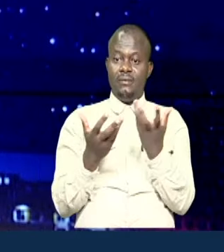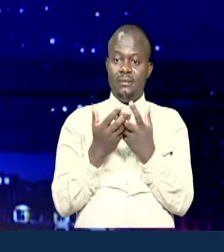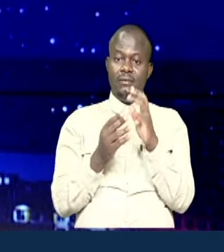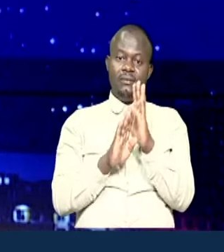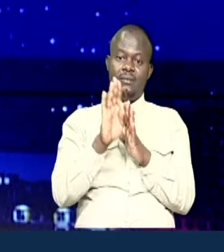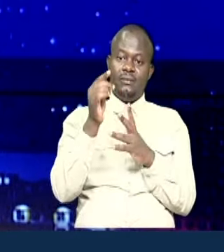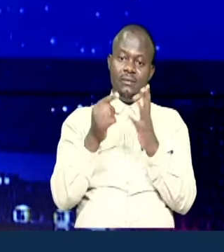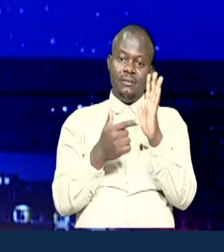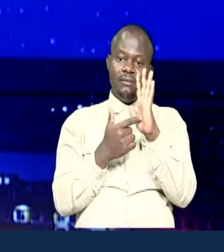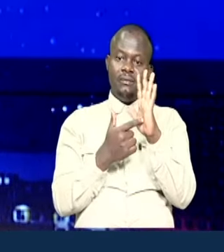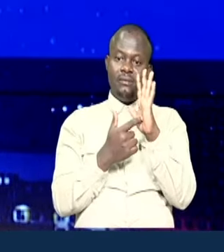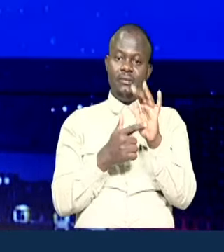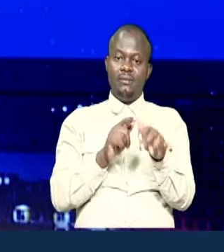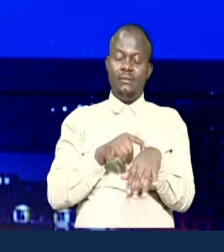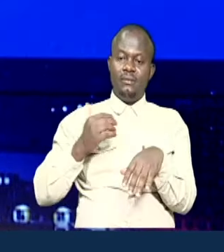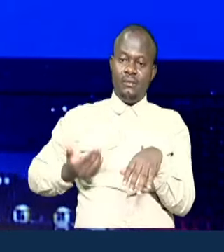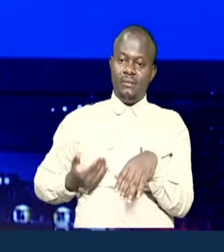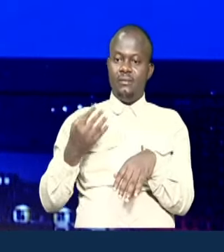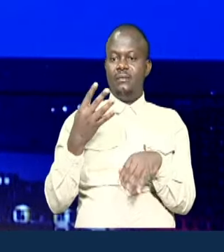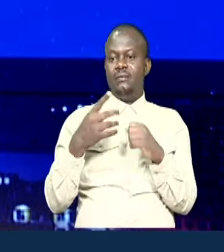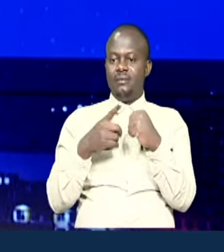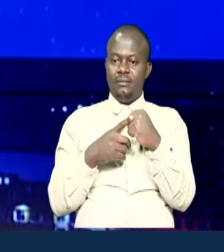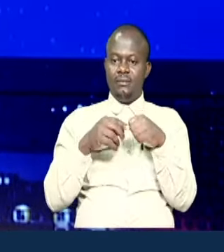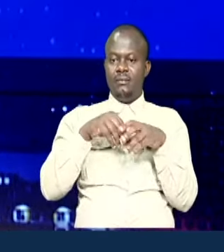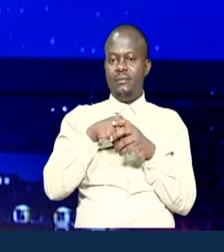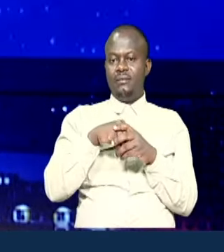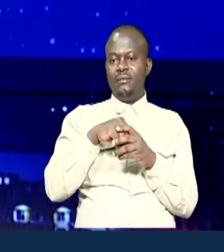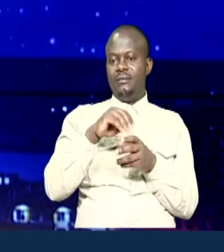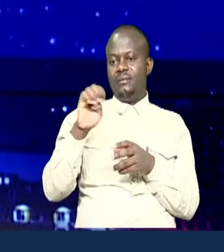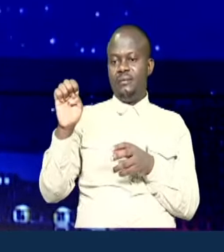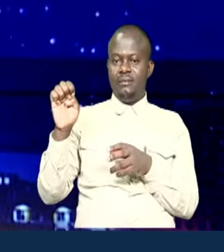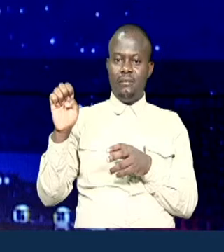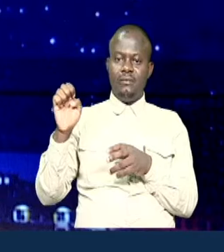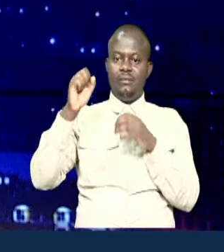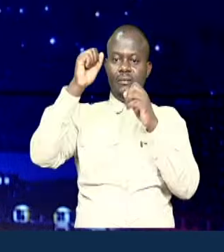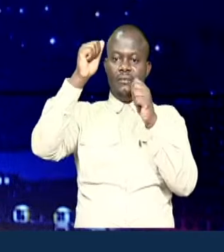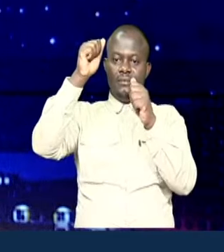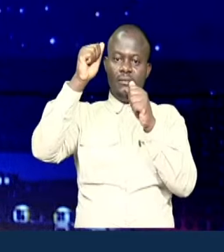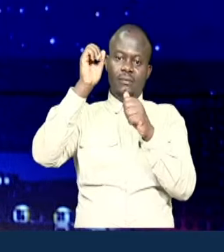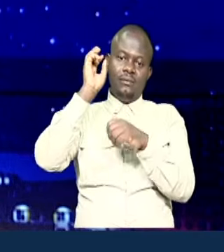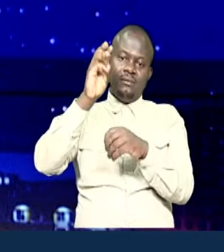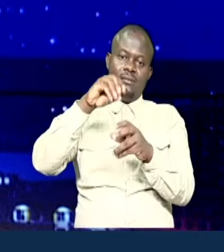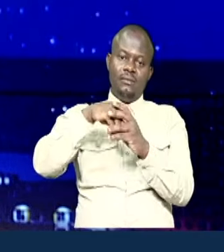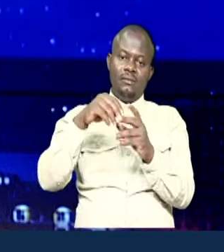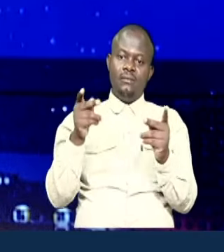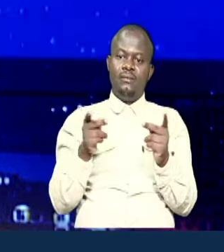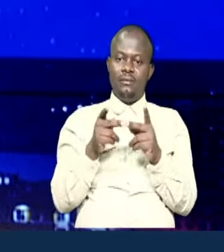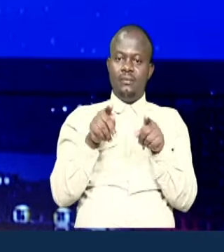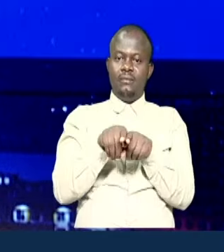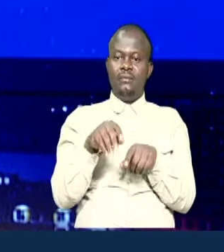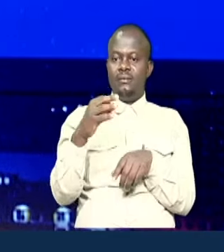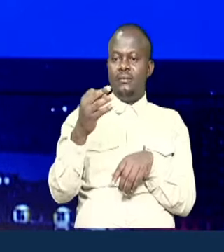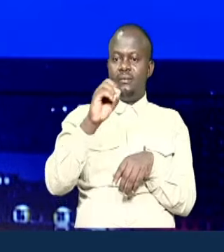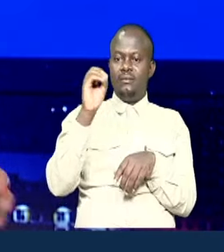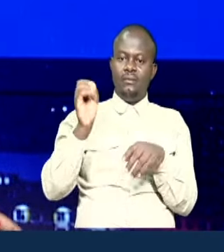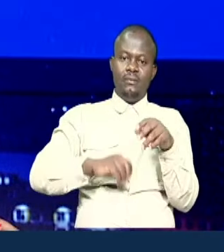ibiro babigaragaje ubwo abagore 46 bo mu ntara y'Iburasirazuba biyamamarizaga kuzajya mu myanya ingana na